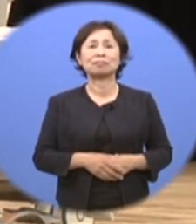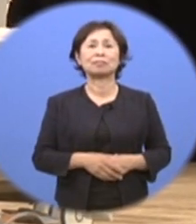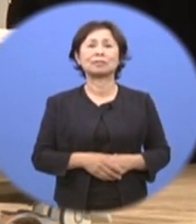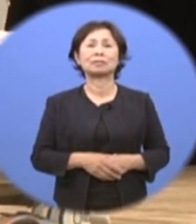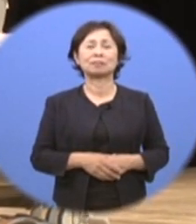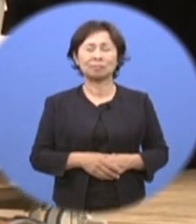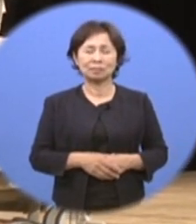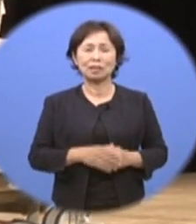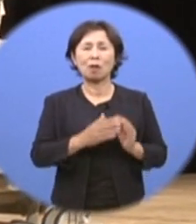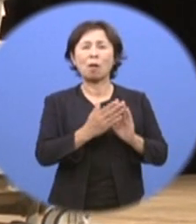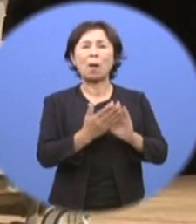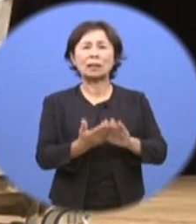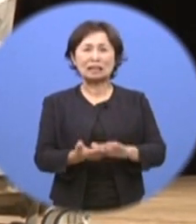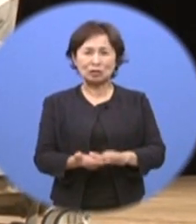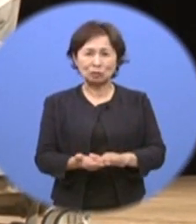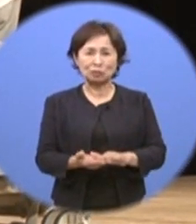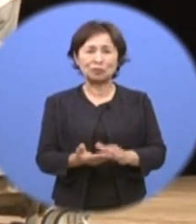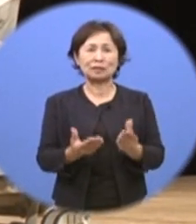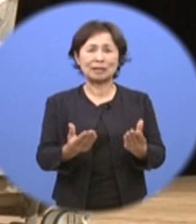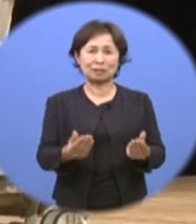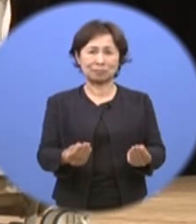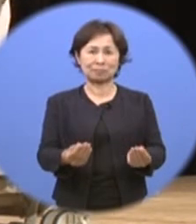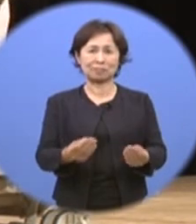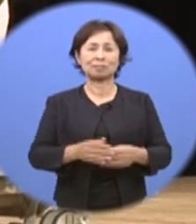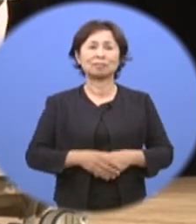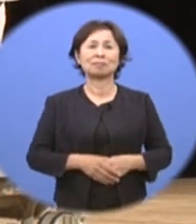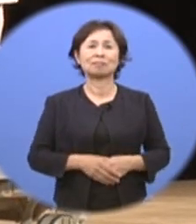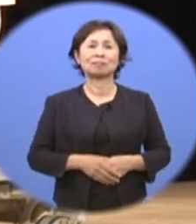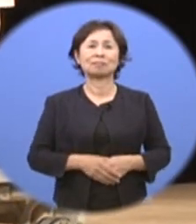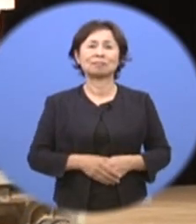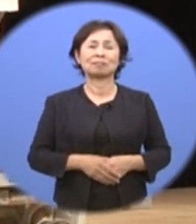残念ですが、ご臨終です。